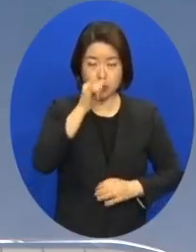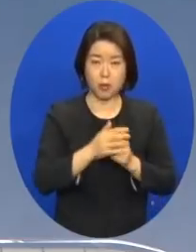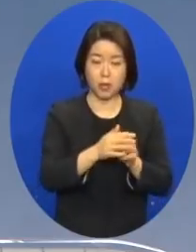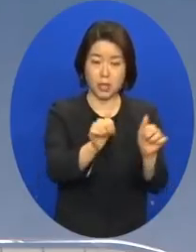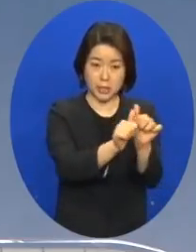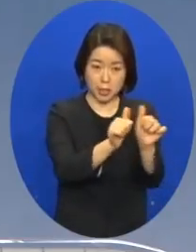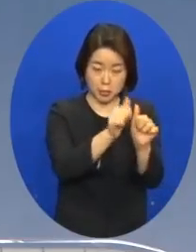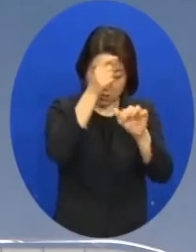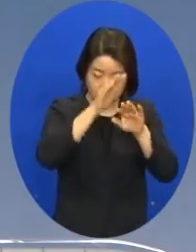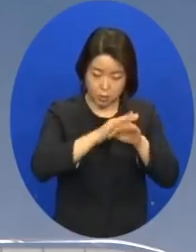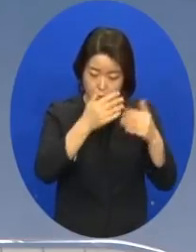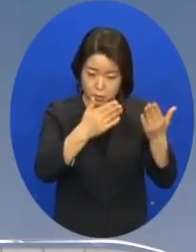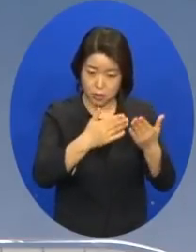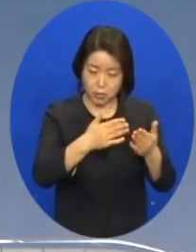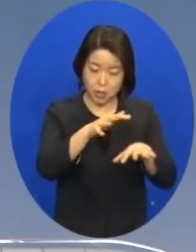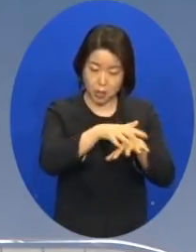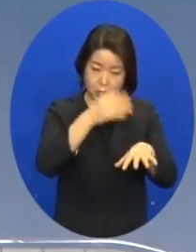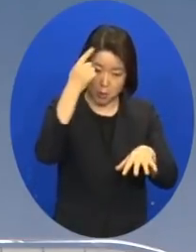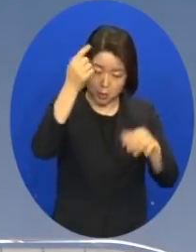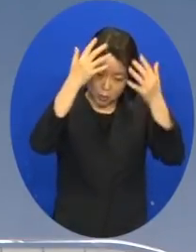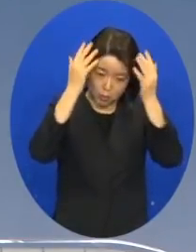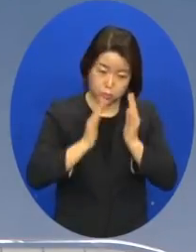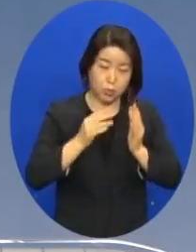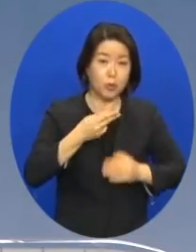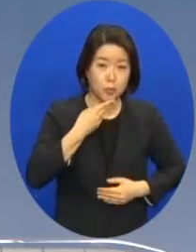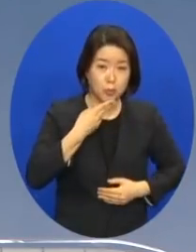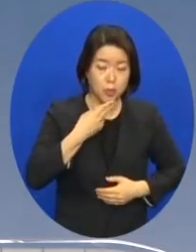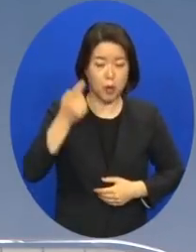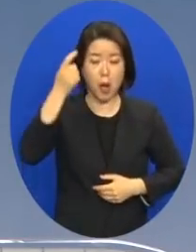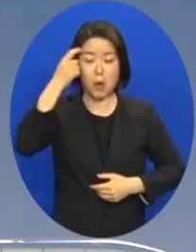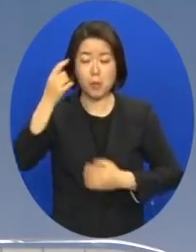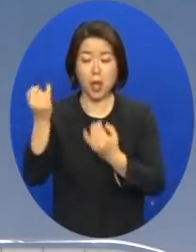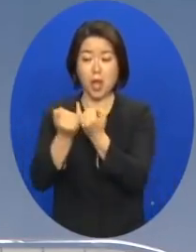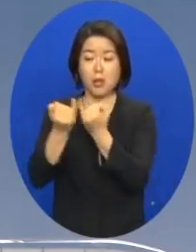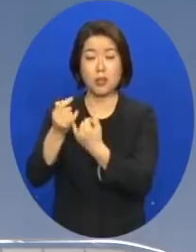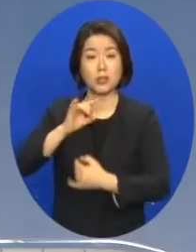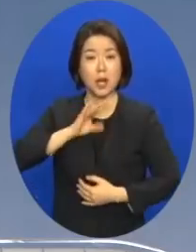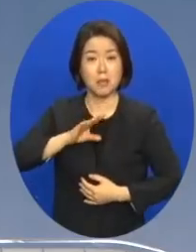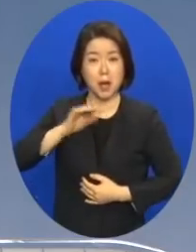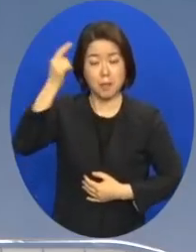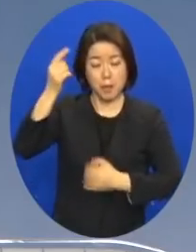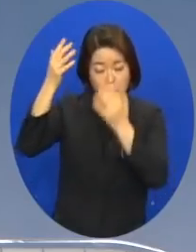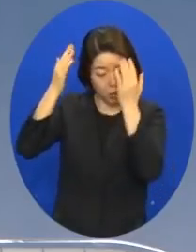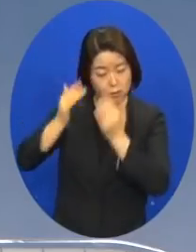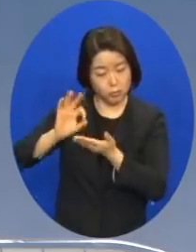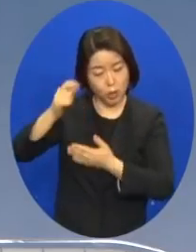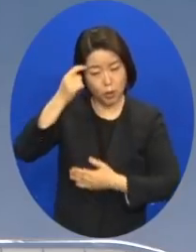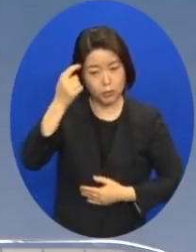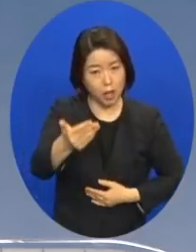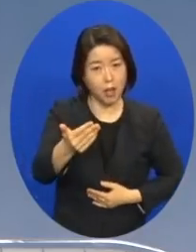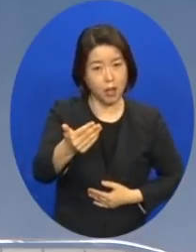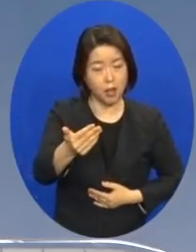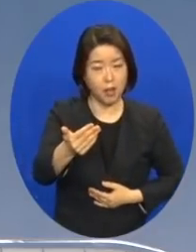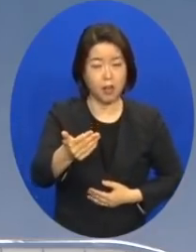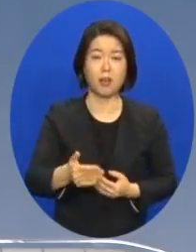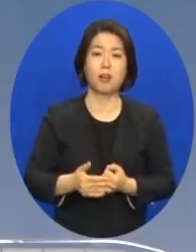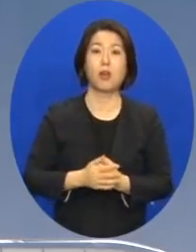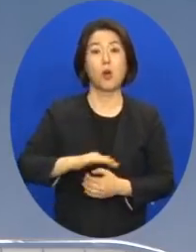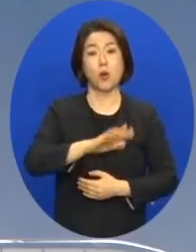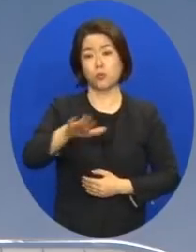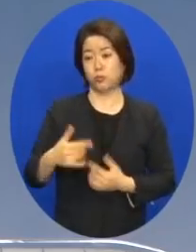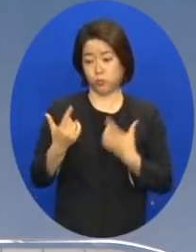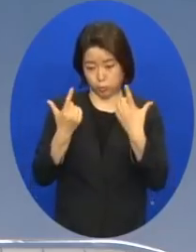남자들은 예배드릴 때 머리에 수건을 안 쓰는데 왜 여자들이라고 머리에 수건을 써야 되느냐.